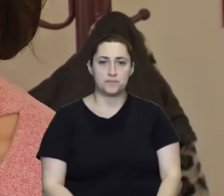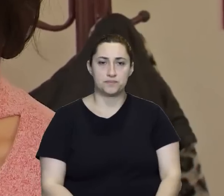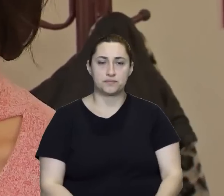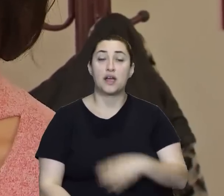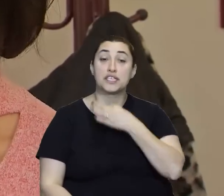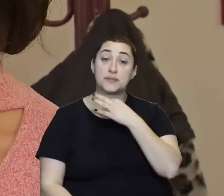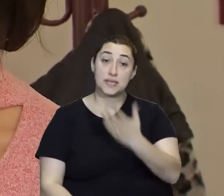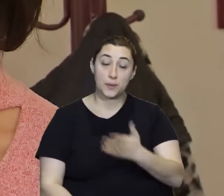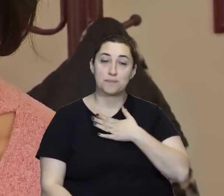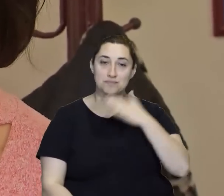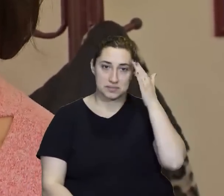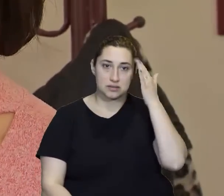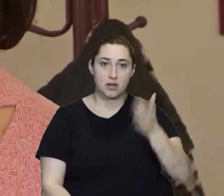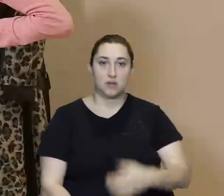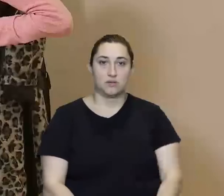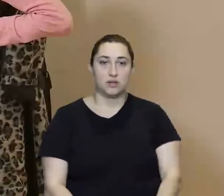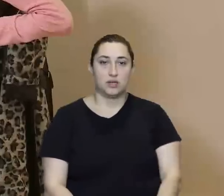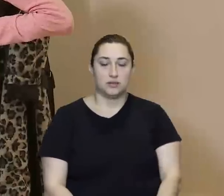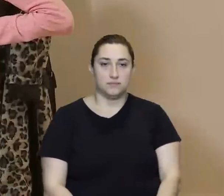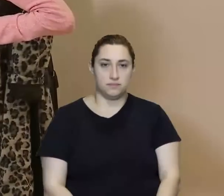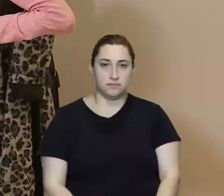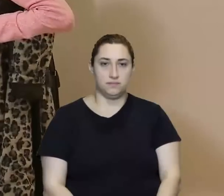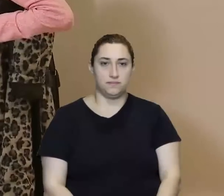Hah, teşekkür ederim, sağ olun.